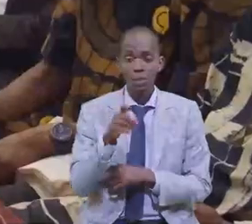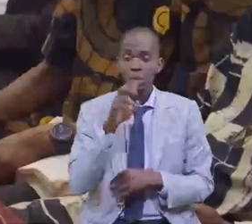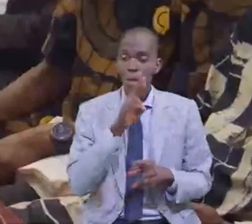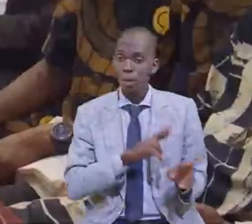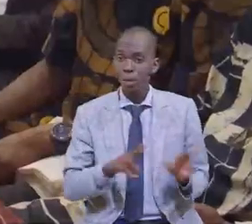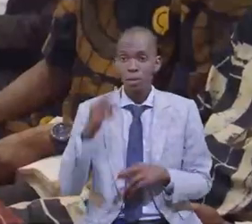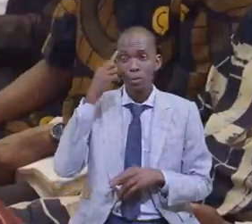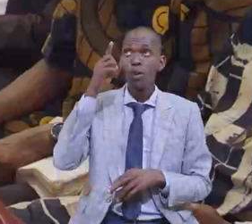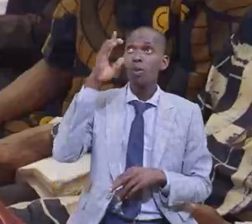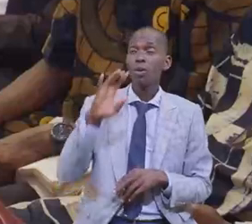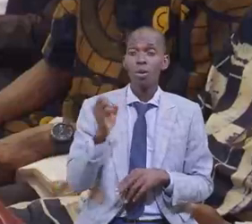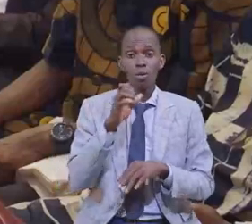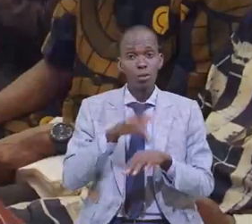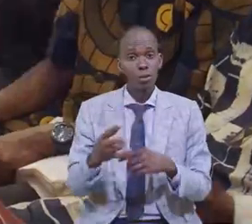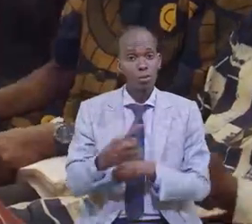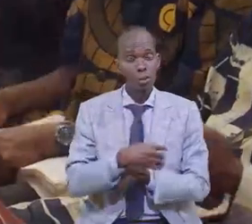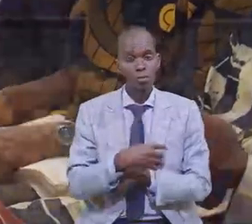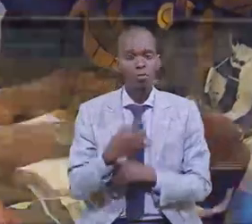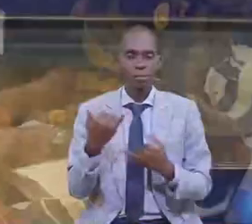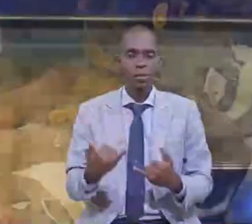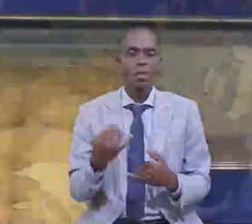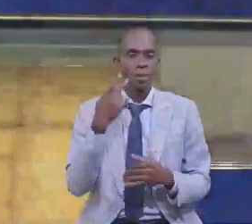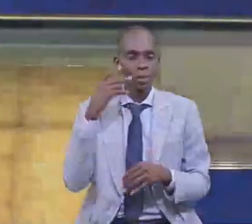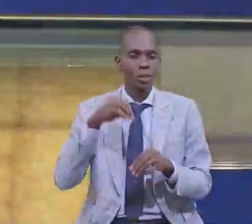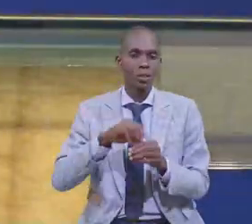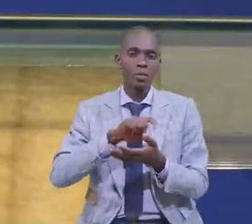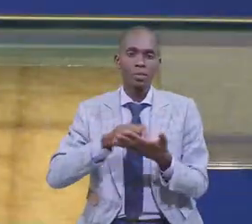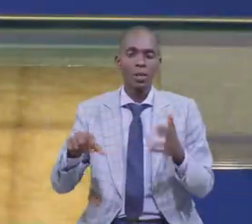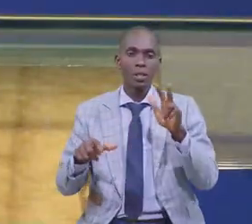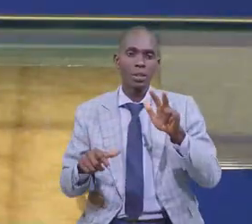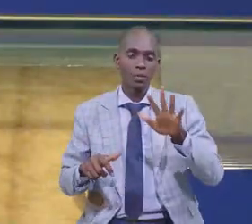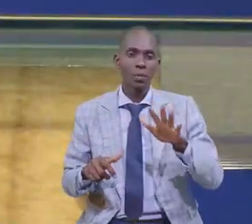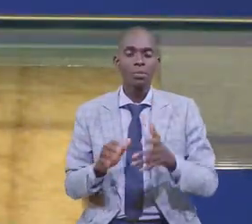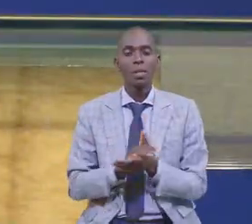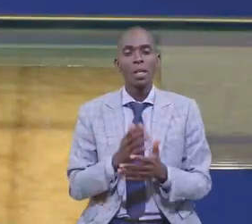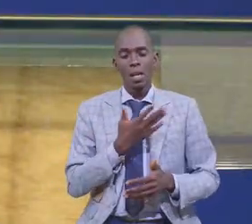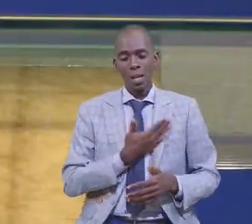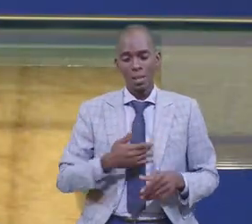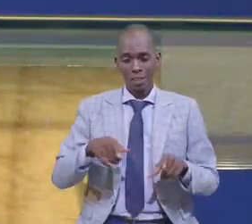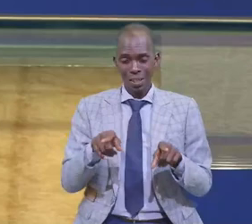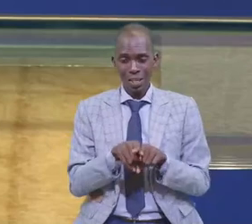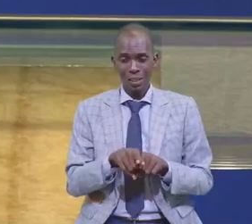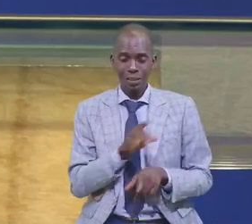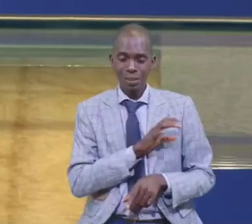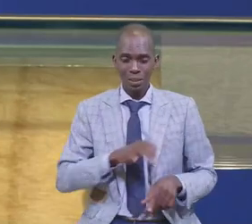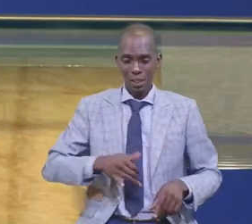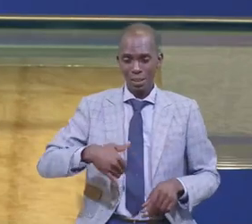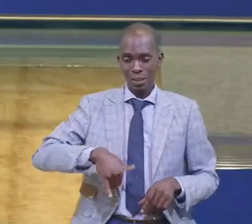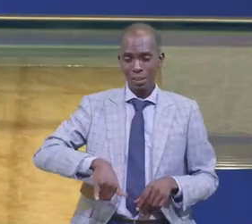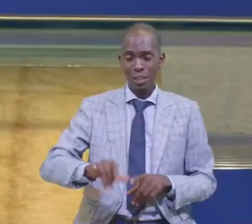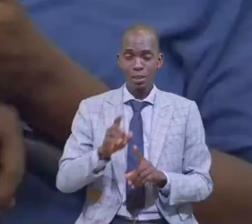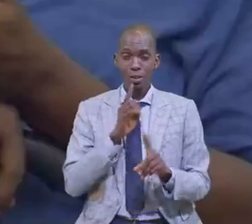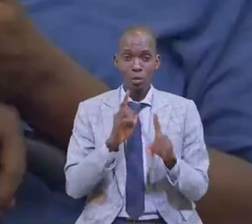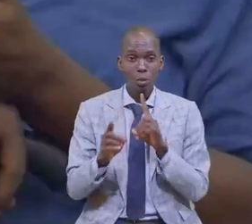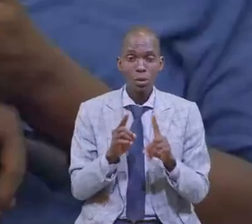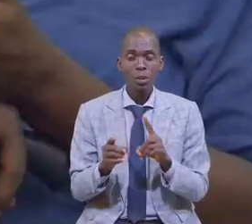la touche ce jour. Je dis, vous êtes prêt pour la touche. Verset 34. Mais Jésus